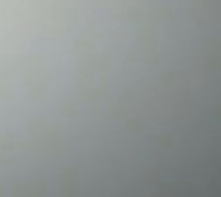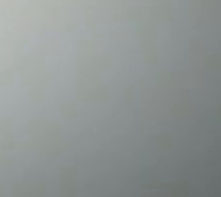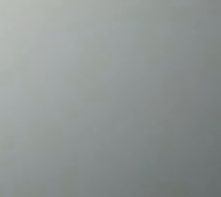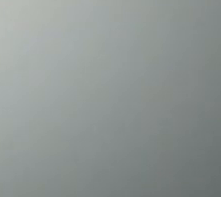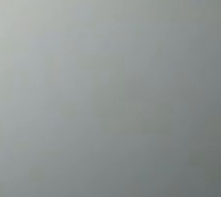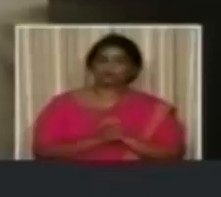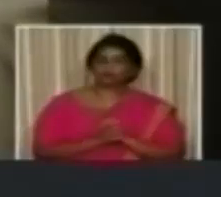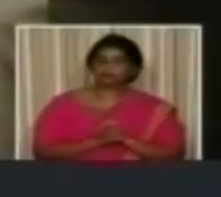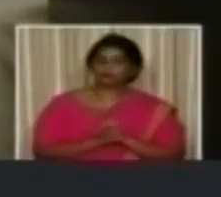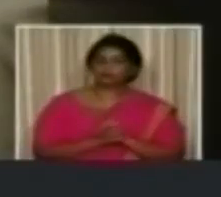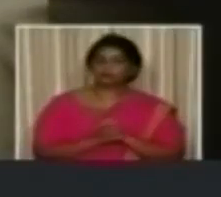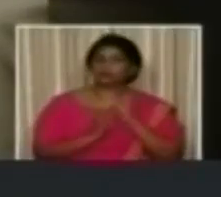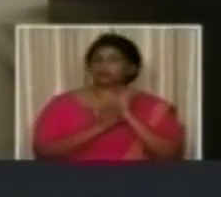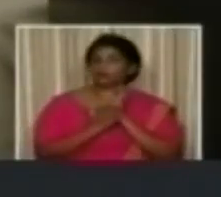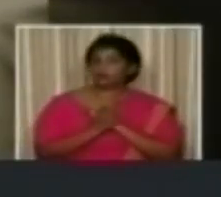இடம்பெற்றது.